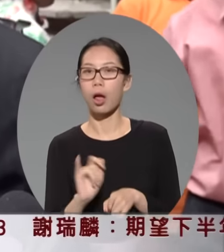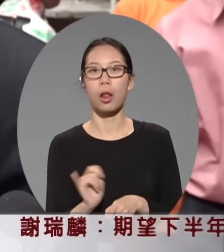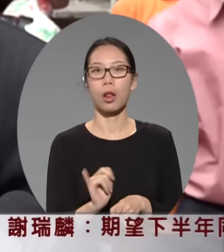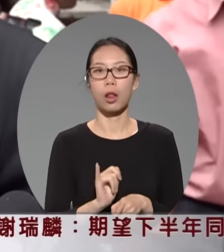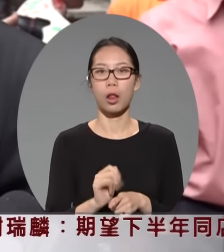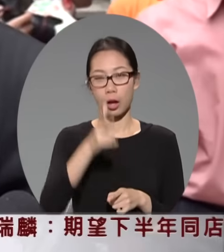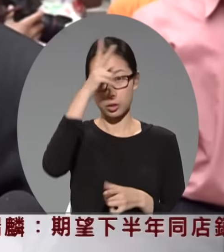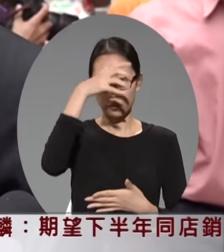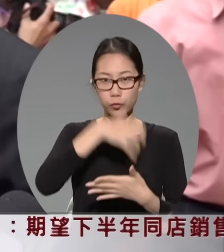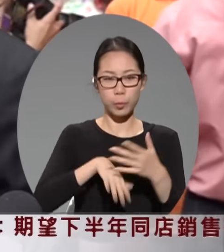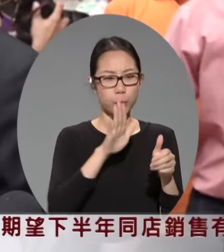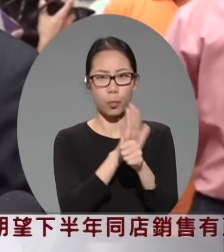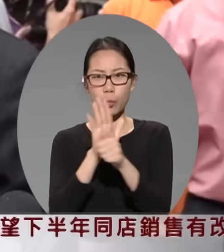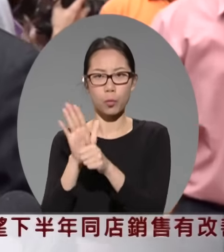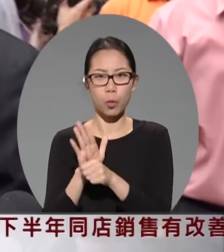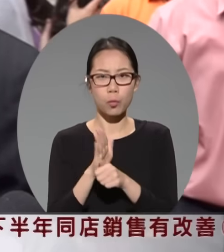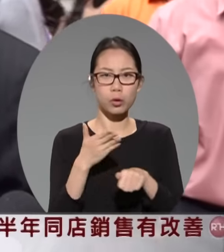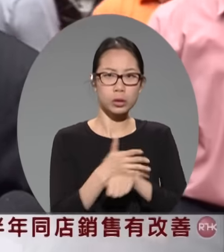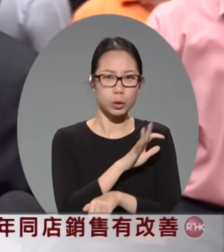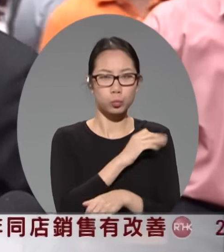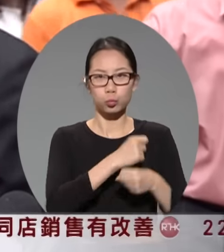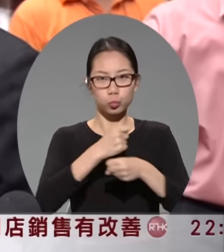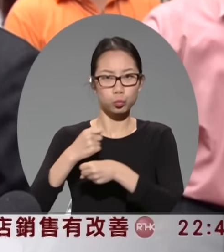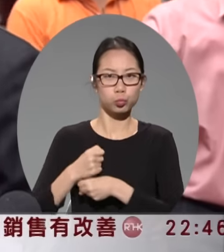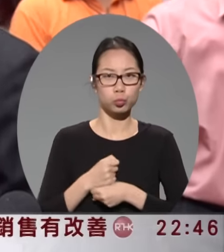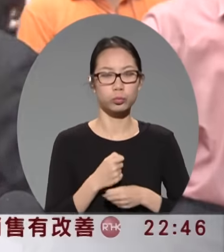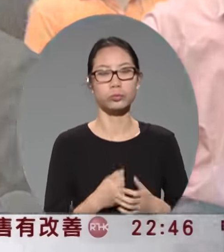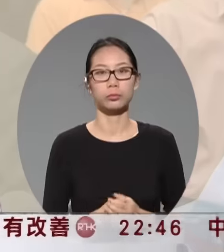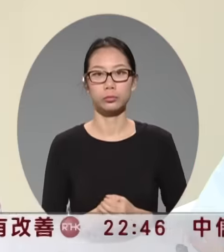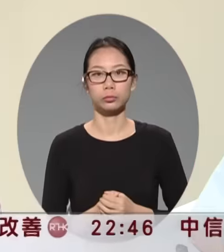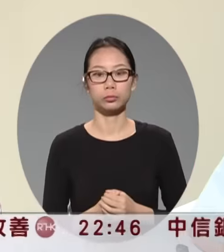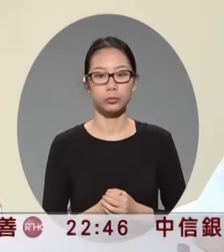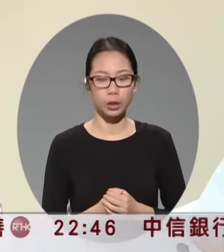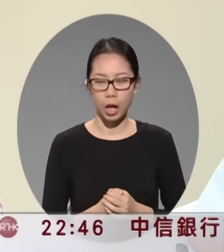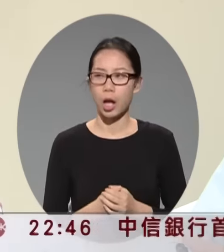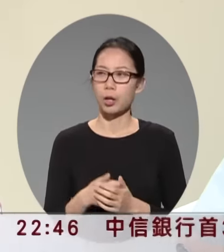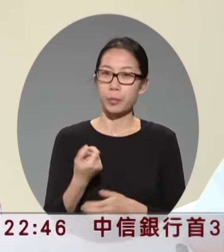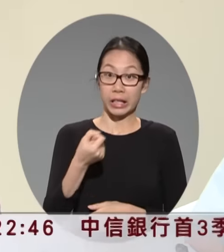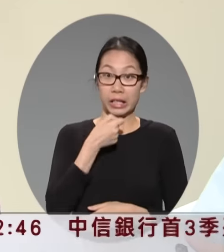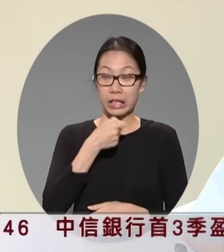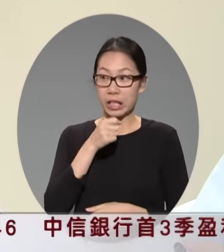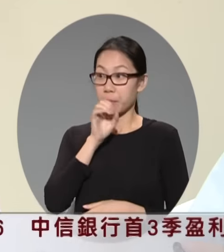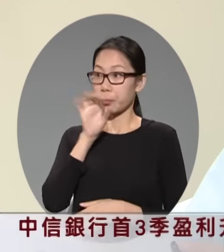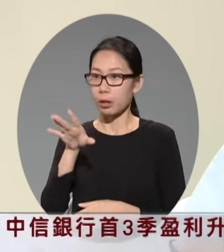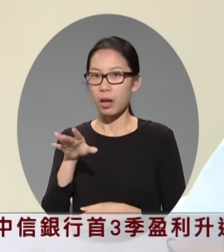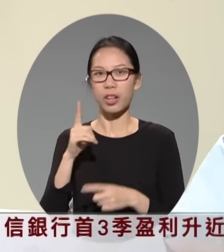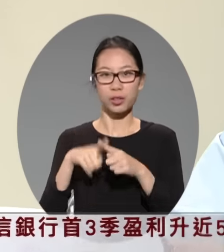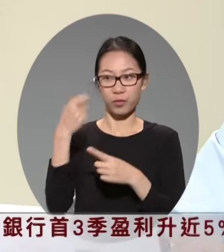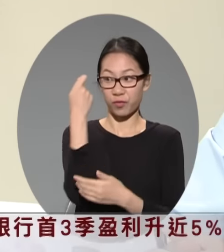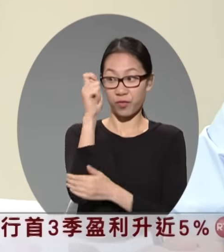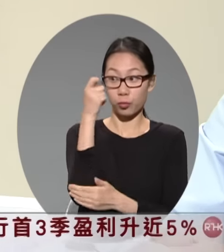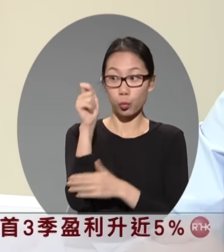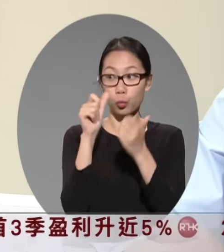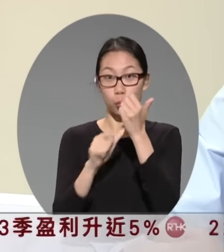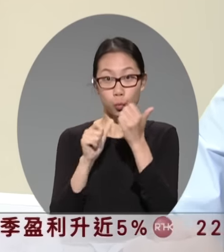邊咧係為社會做事。 咁啊，有記者咧追問啦，係咪咧反對官員咧